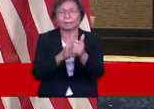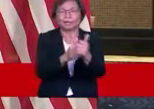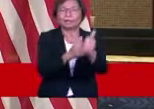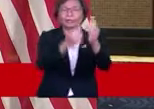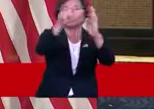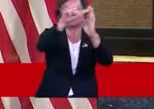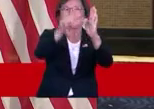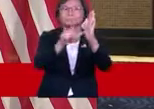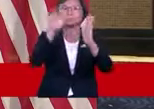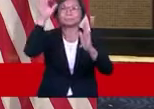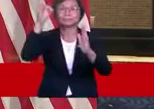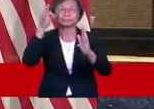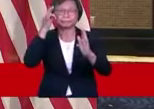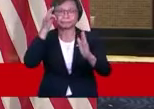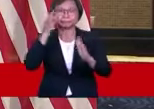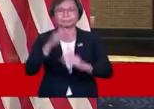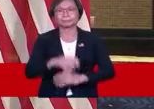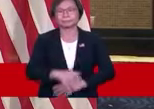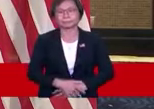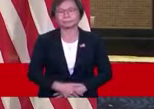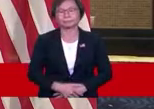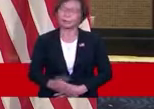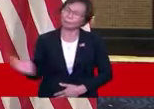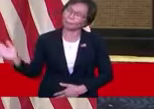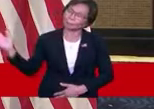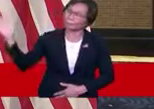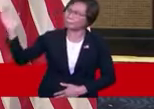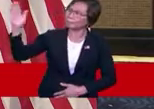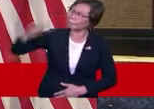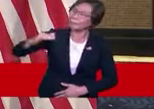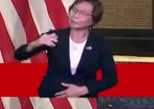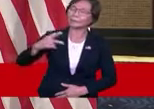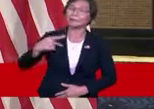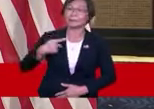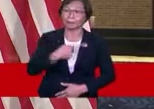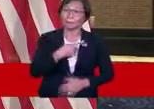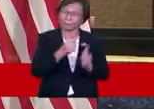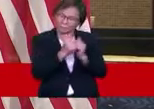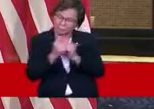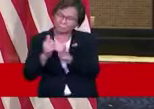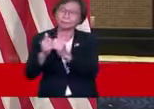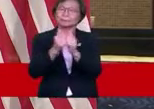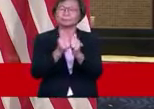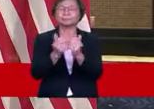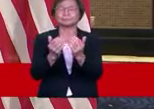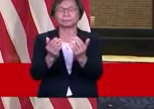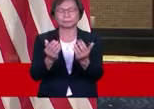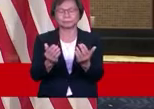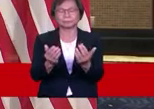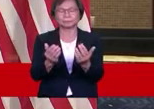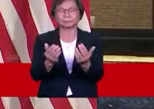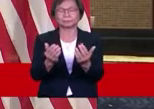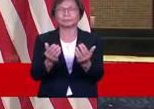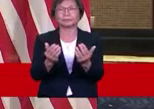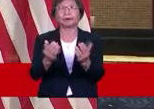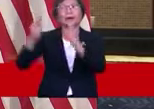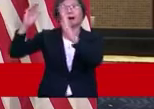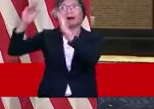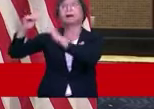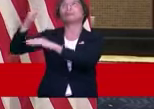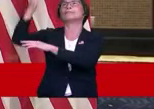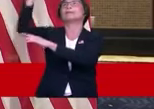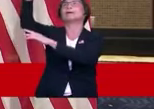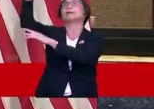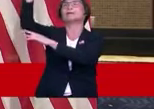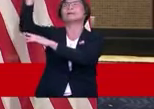persekutuan ini marilah kita bersama-sama mendoakan Hai agar Allah Subhanahu Wa